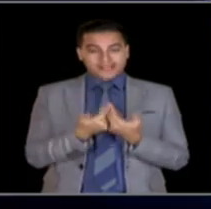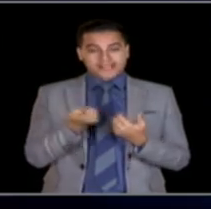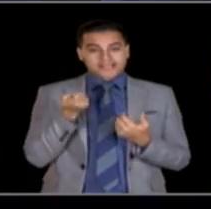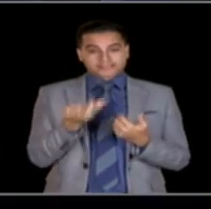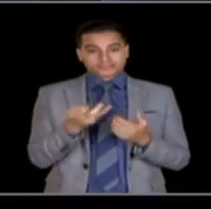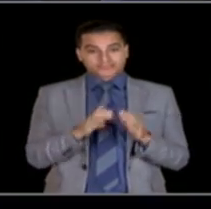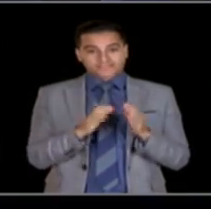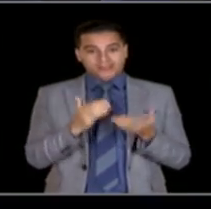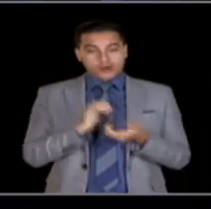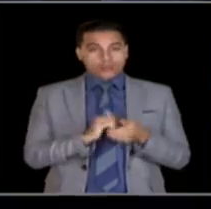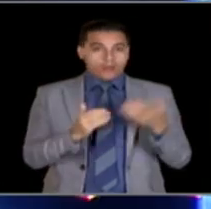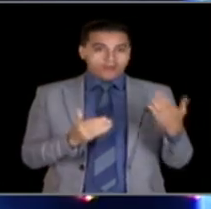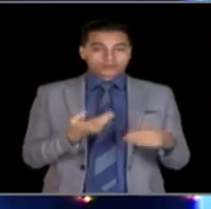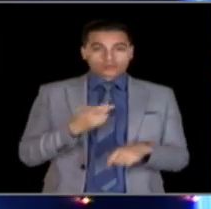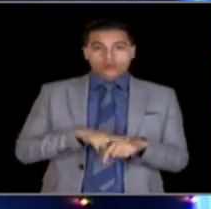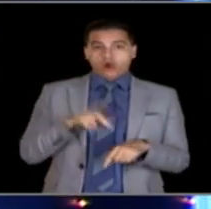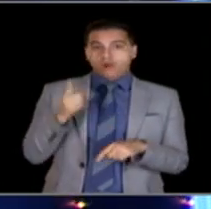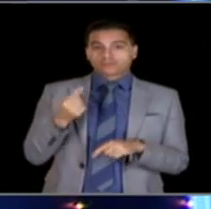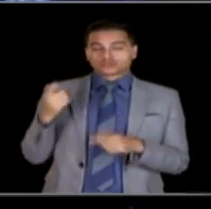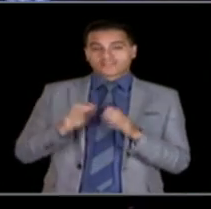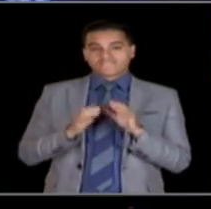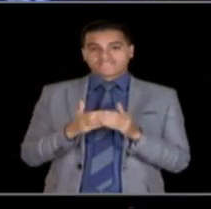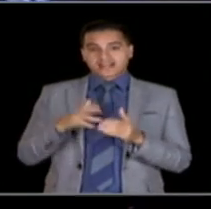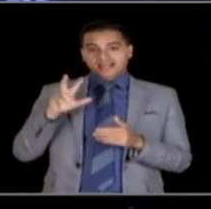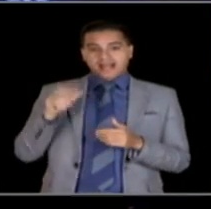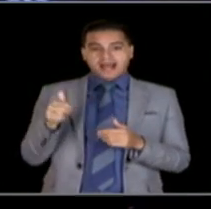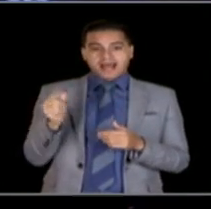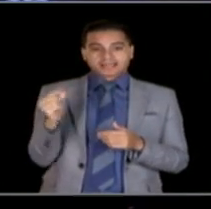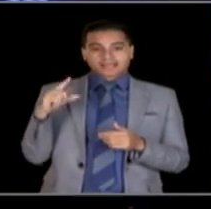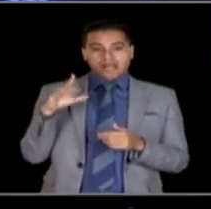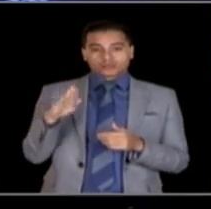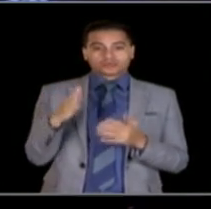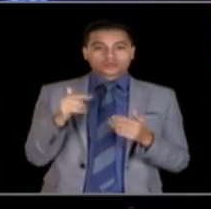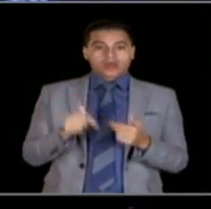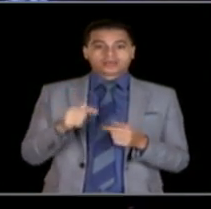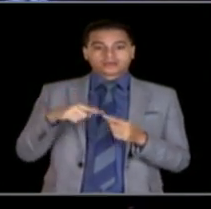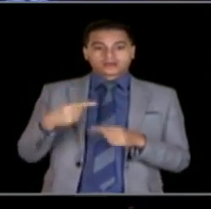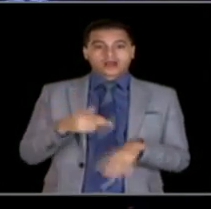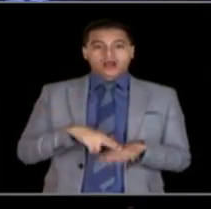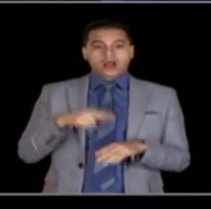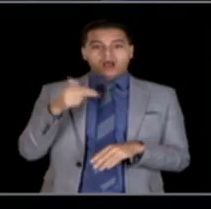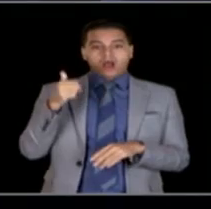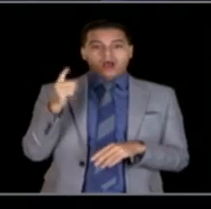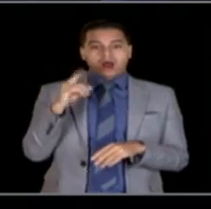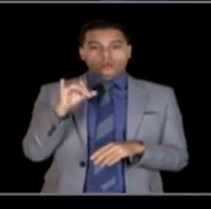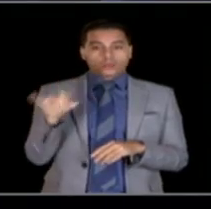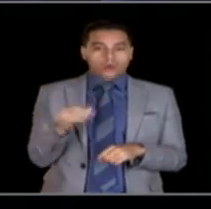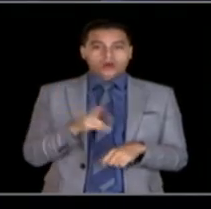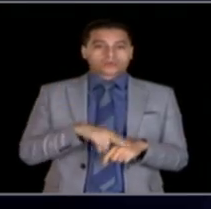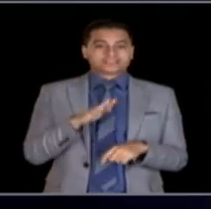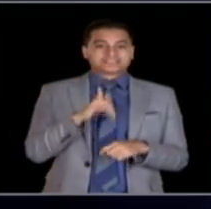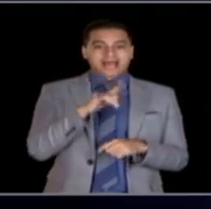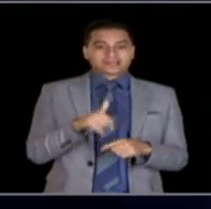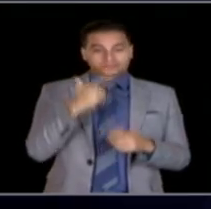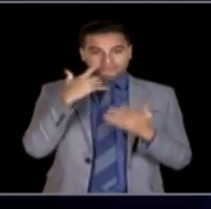35 الوعد، 15 الأندلس. أروى وسالي، سالي وأروى.